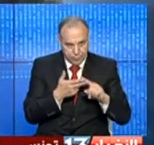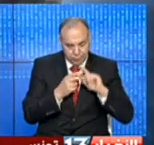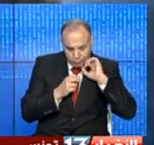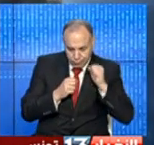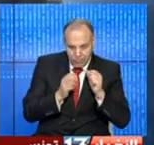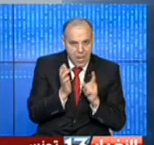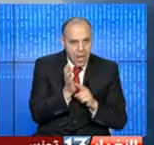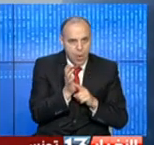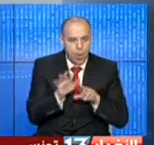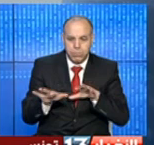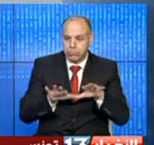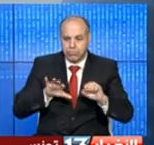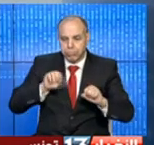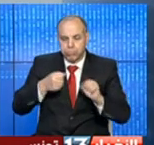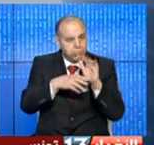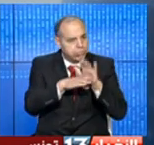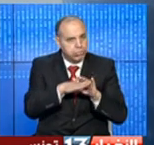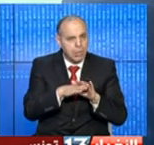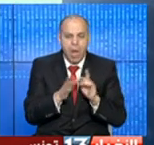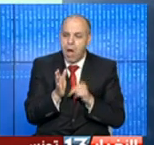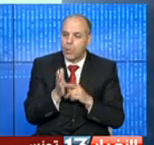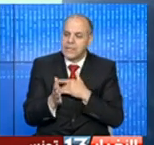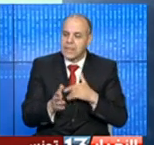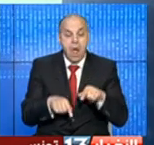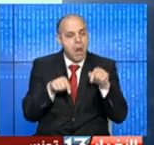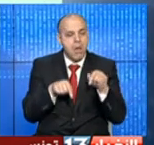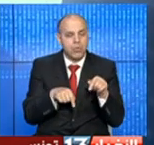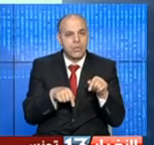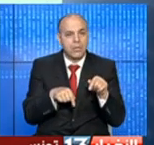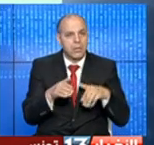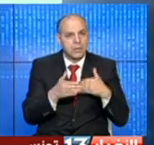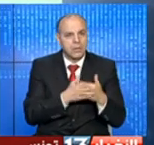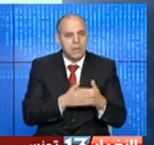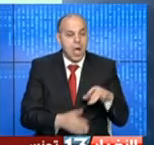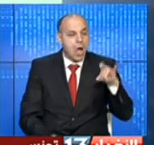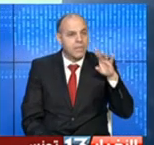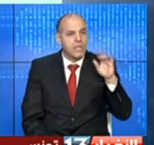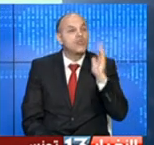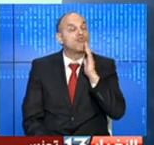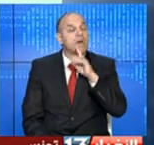والالتزام بتطبيق كل الإجراءات الوقائية والبروتوكولات الصحية إلى غاية يوم